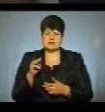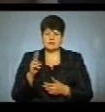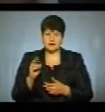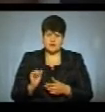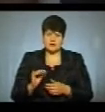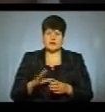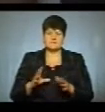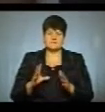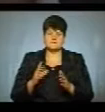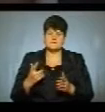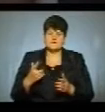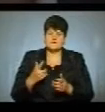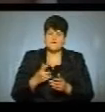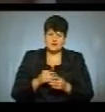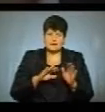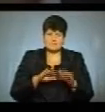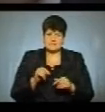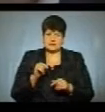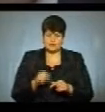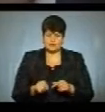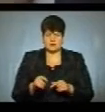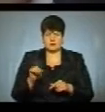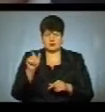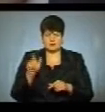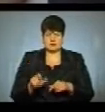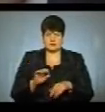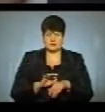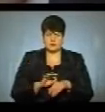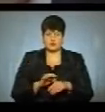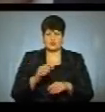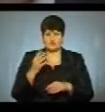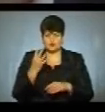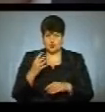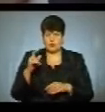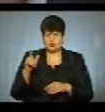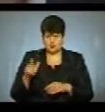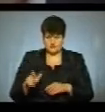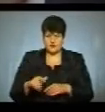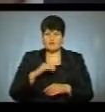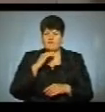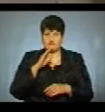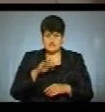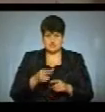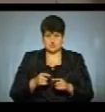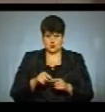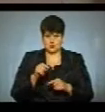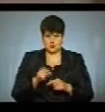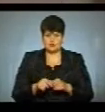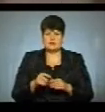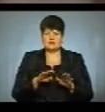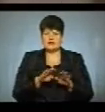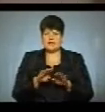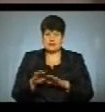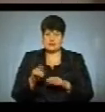вводиться після того, як хворий захворів. Загалом до 4 чоловікам вистачати буде саме такого препарату. На рівні України ми